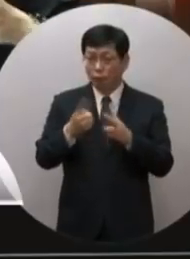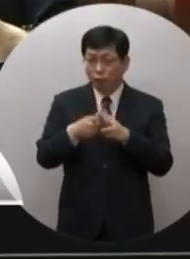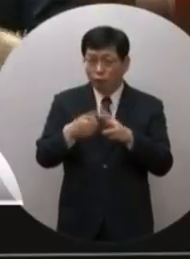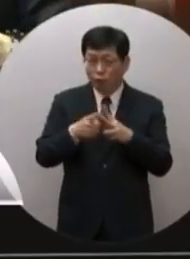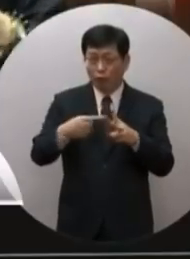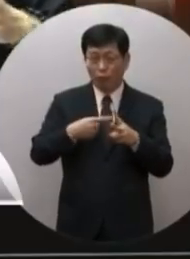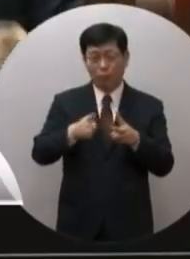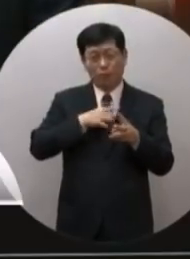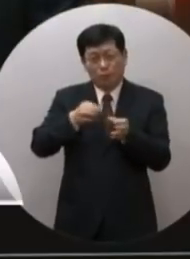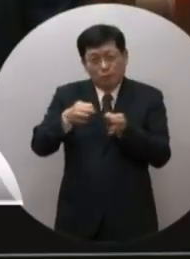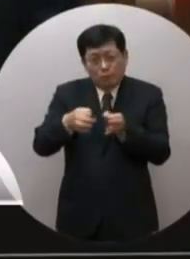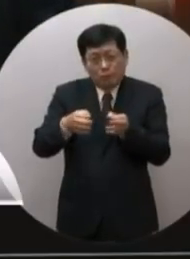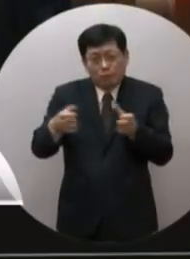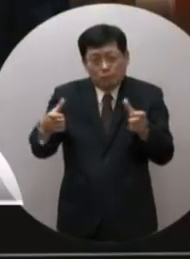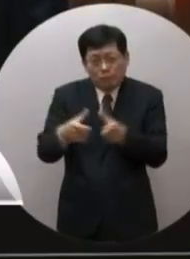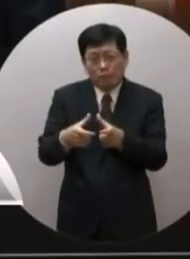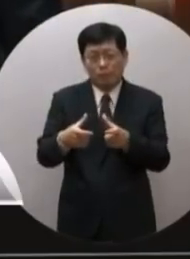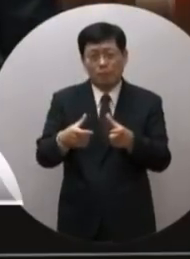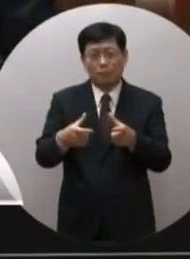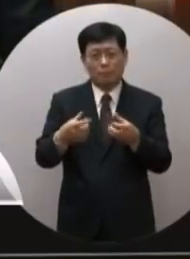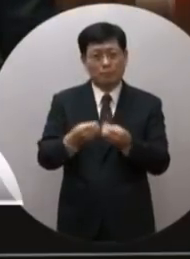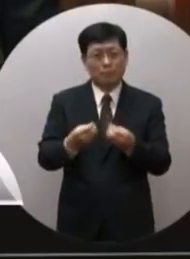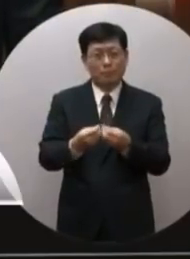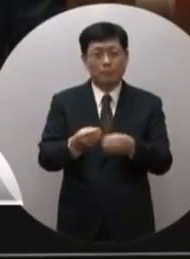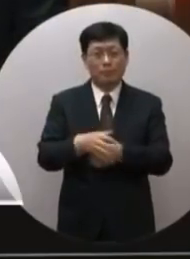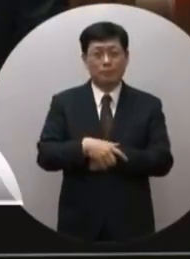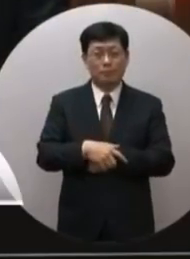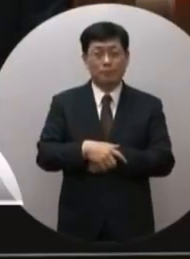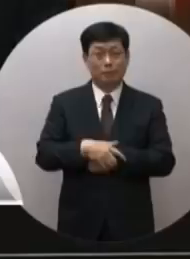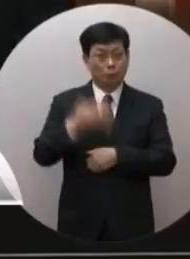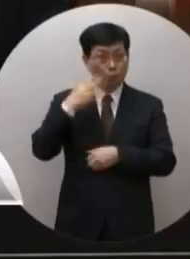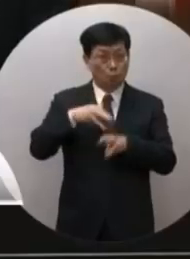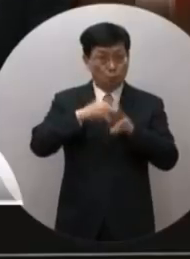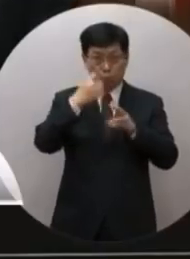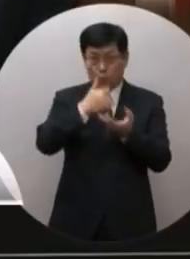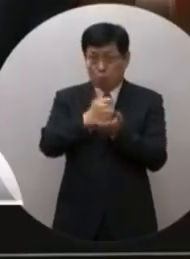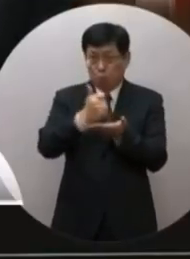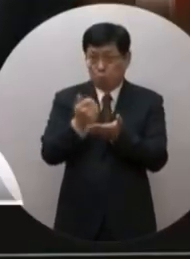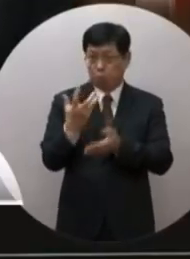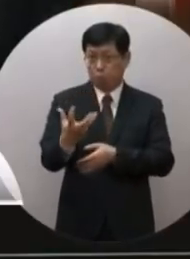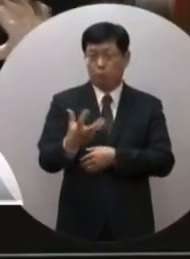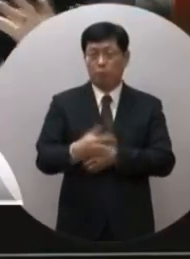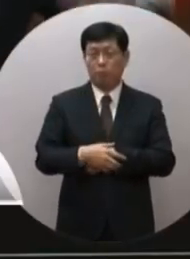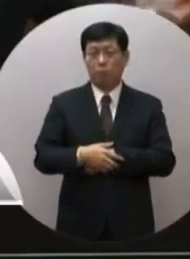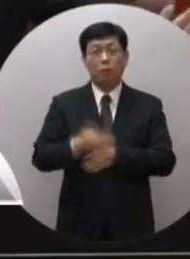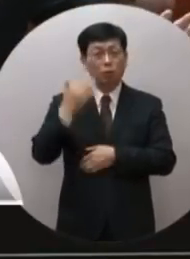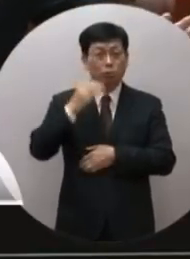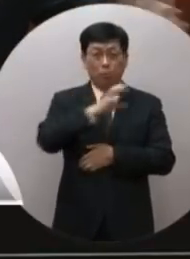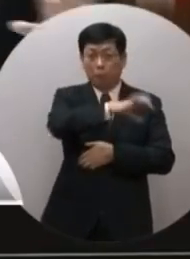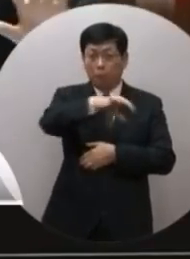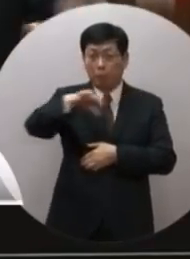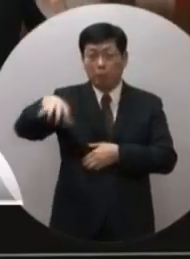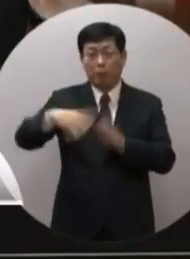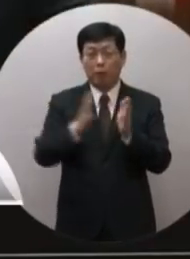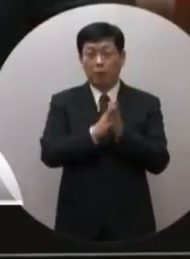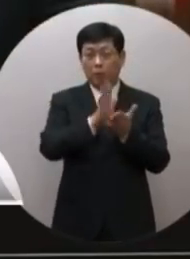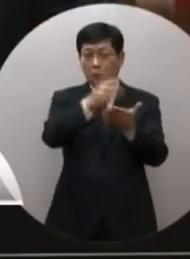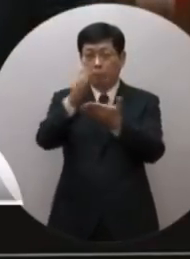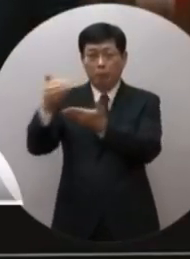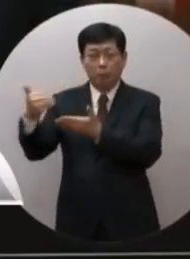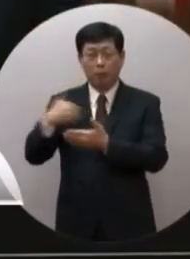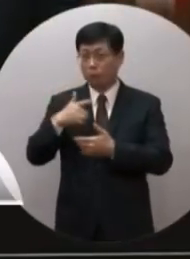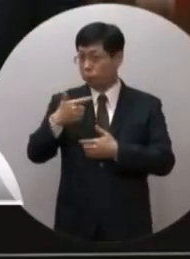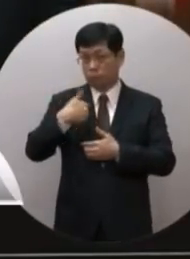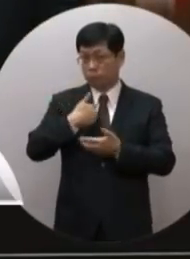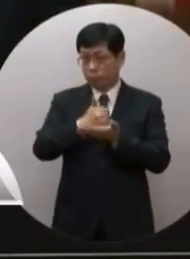小的一个浅碟型的一个经济规模，以出口为主要导向，当全世界的市场都已经不是台湾